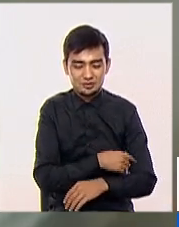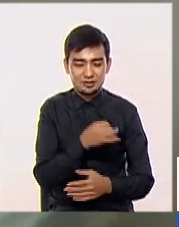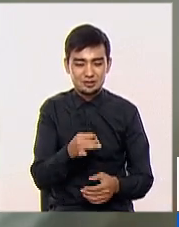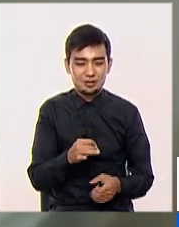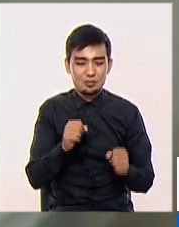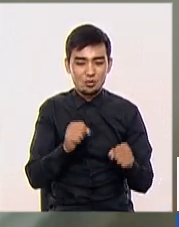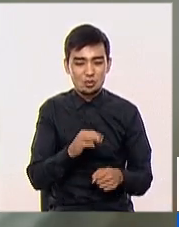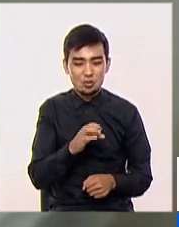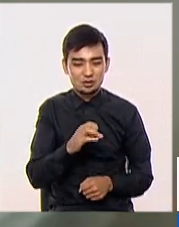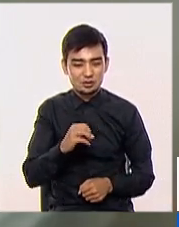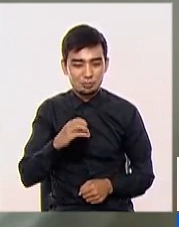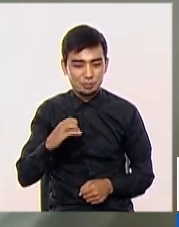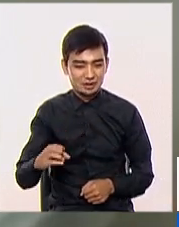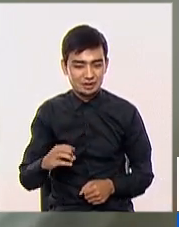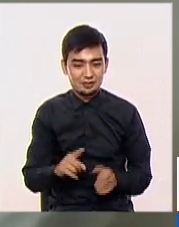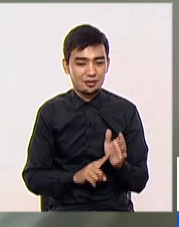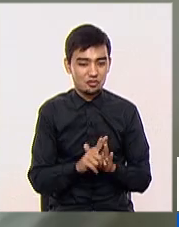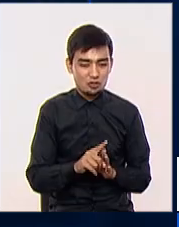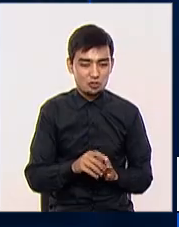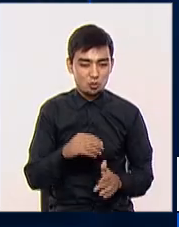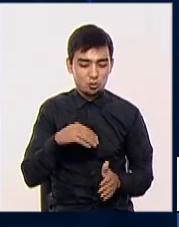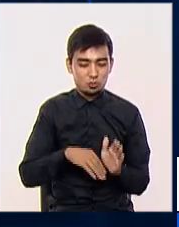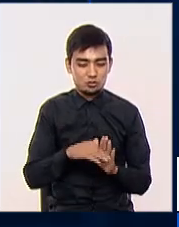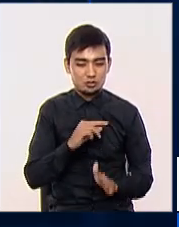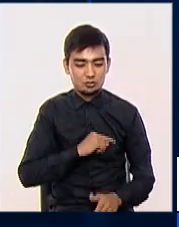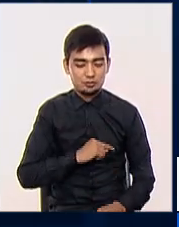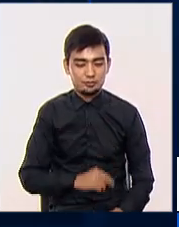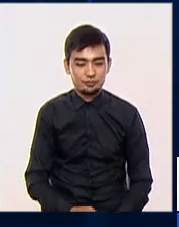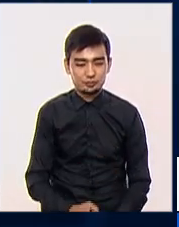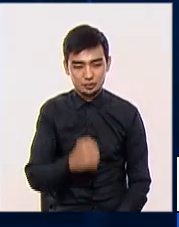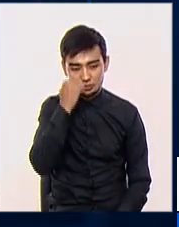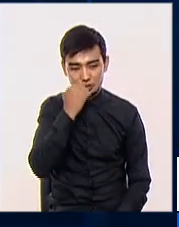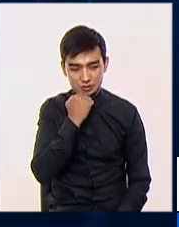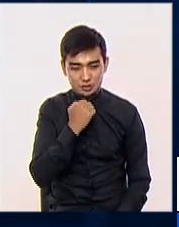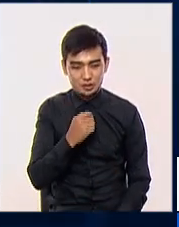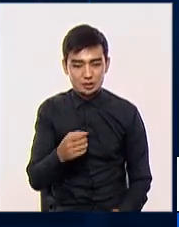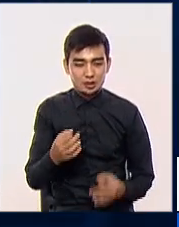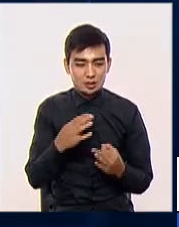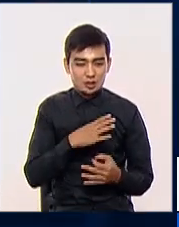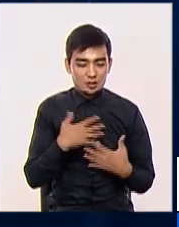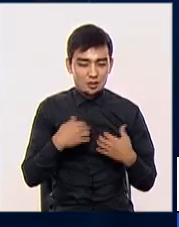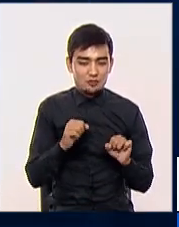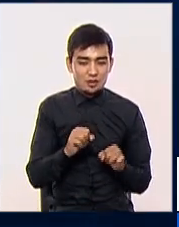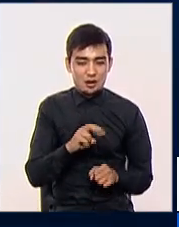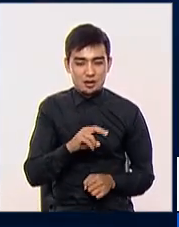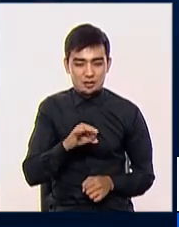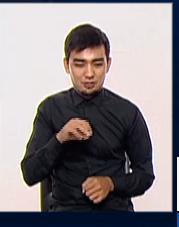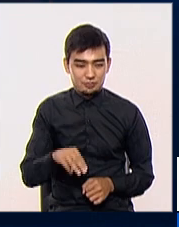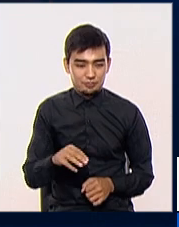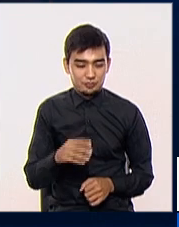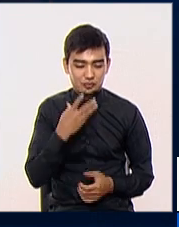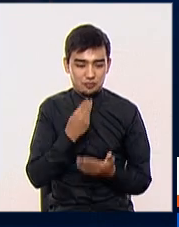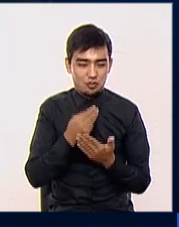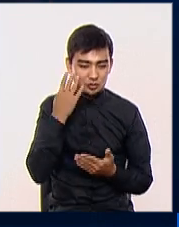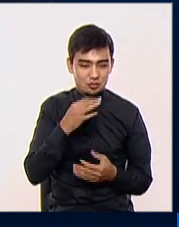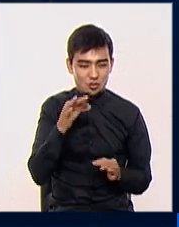ожидать, что ОСМС начнет функционировать лучше. Спасибо вам. Аналитик в сфере здравоохранения Али Нургожаев поделился мнением